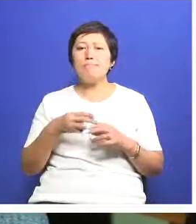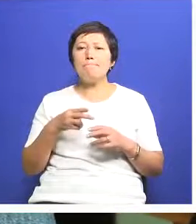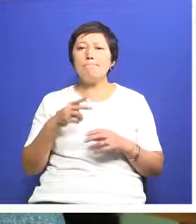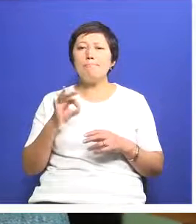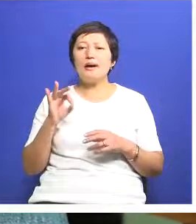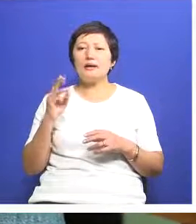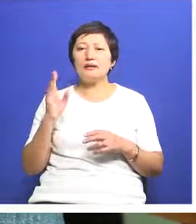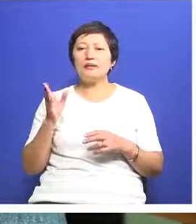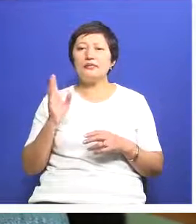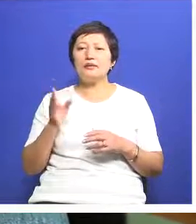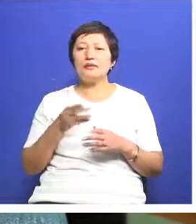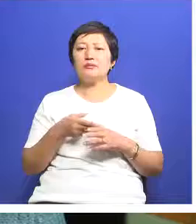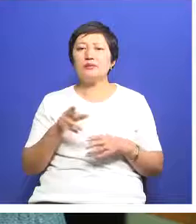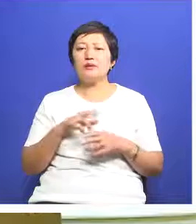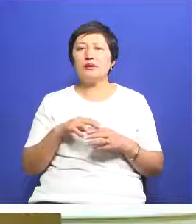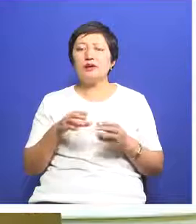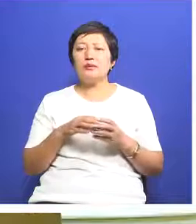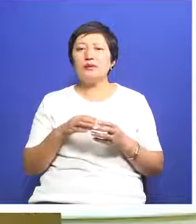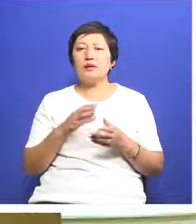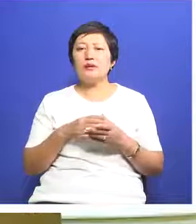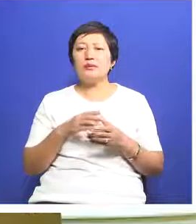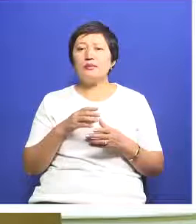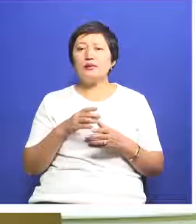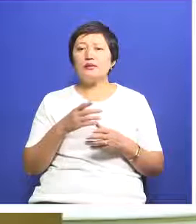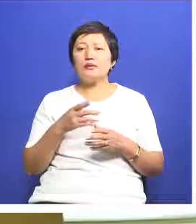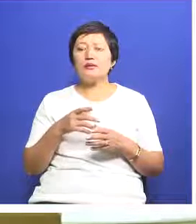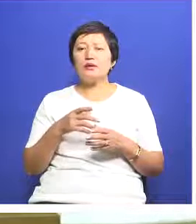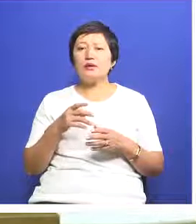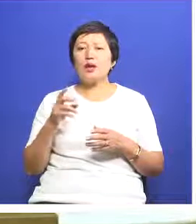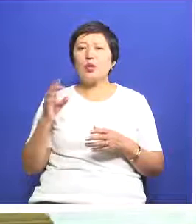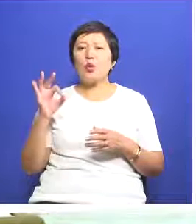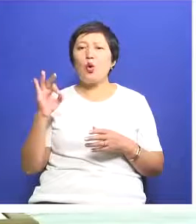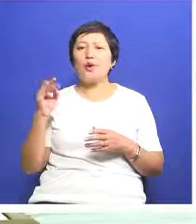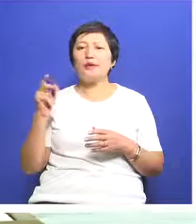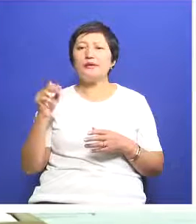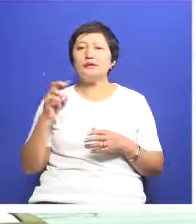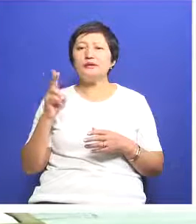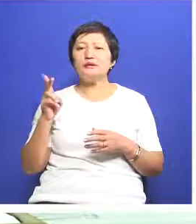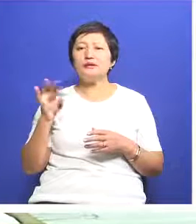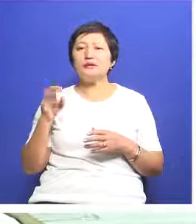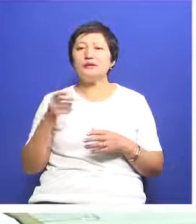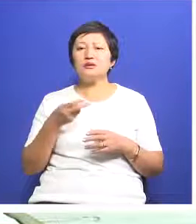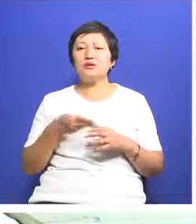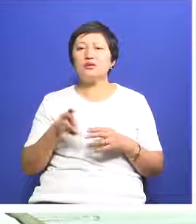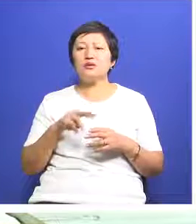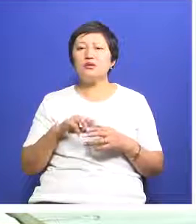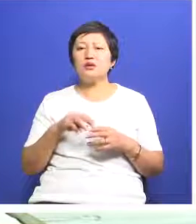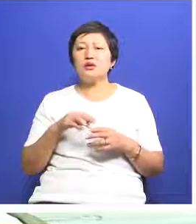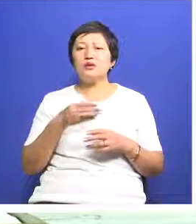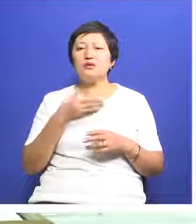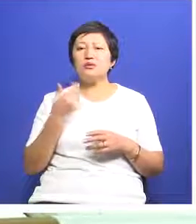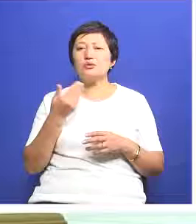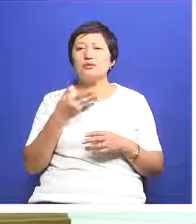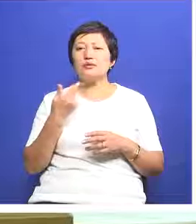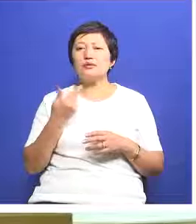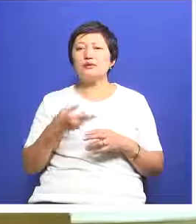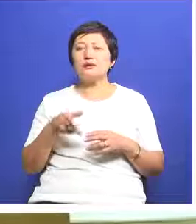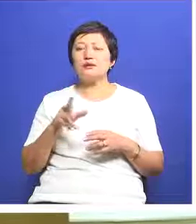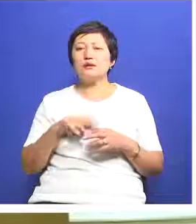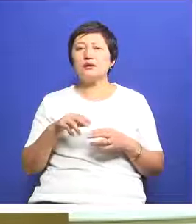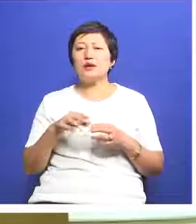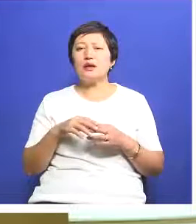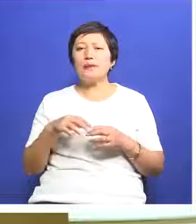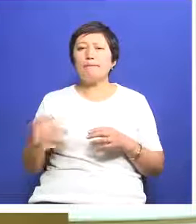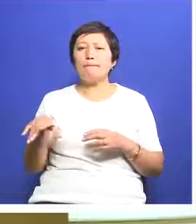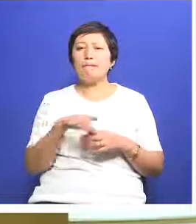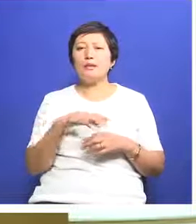паркымызда болгон, башкабызда болгон бар нерсе болгон бизде. Сол кеше токурау кездеринде ошо нерсенин баарын жоюп алдык.